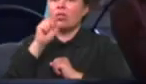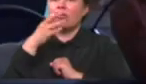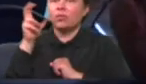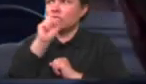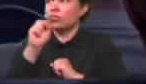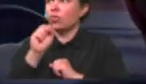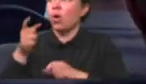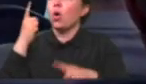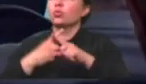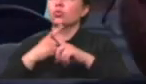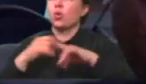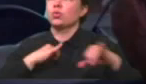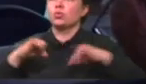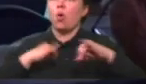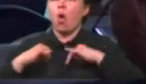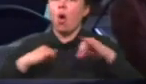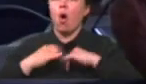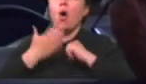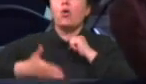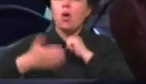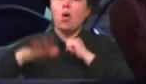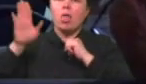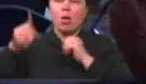członka zarządu Kolei Dolnośląskich.